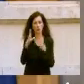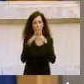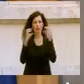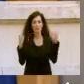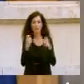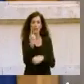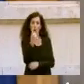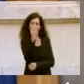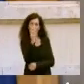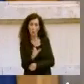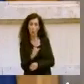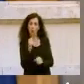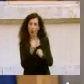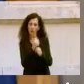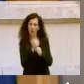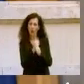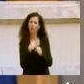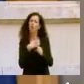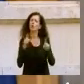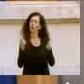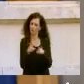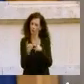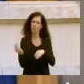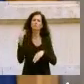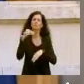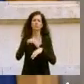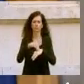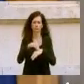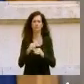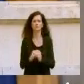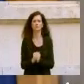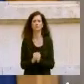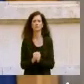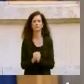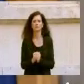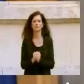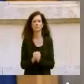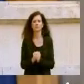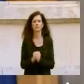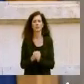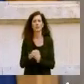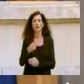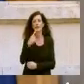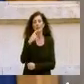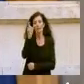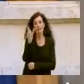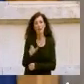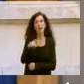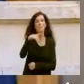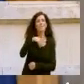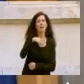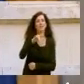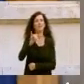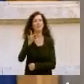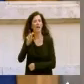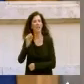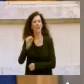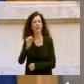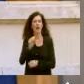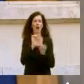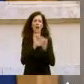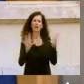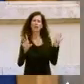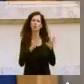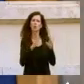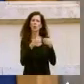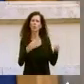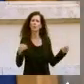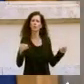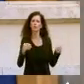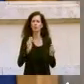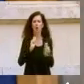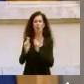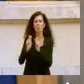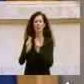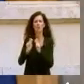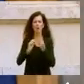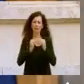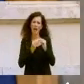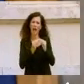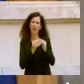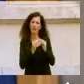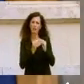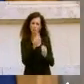lavoratore abbiamo riconosciuto alle partite iva a liberi professionisti commercianti agli artigiani